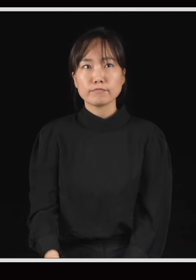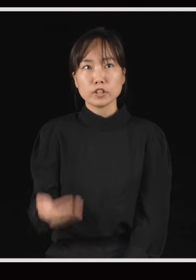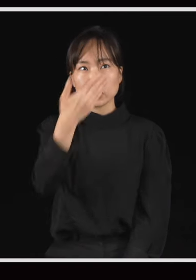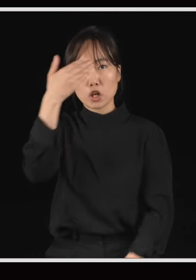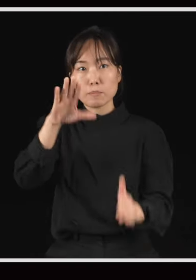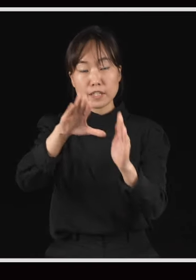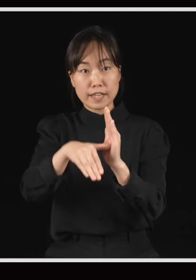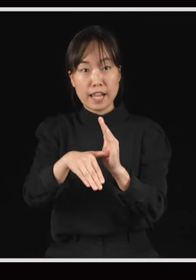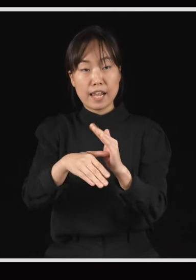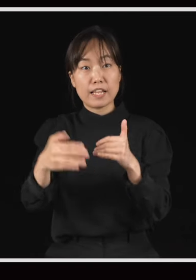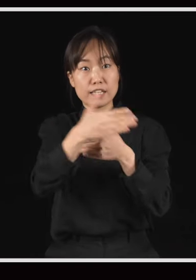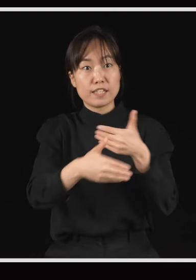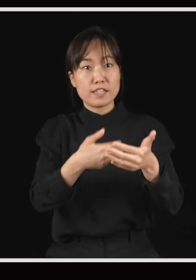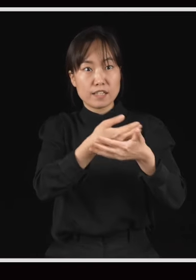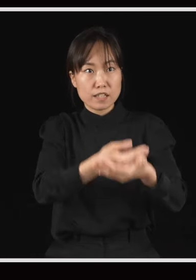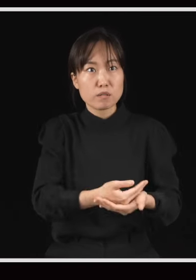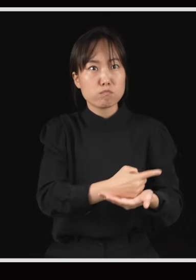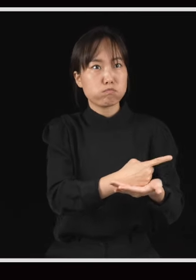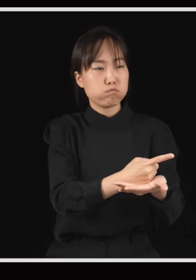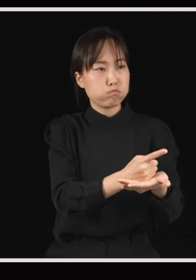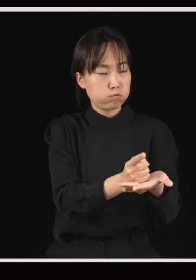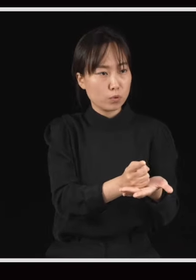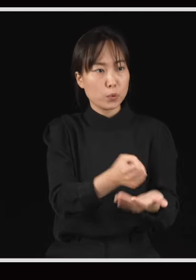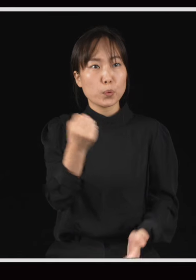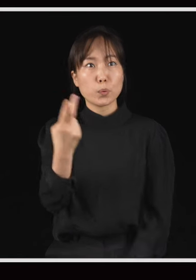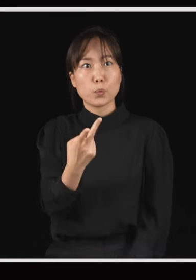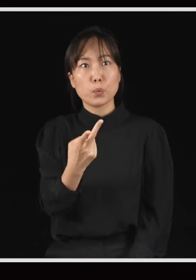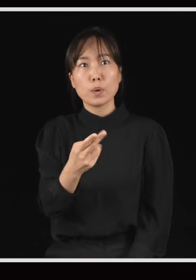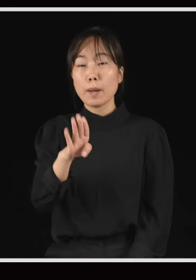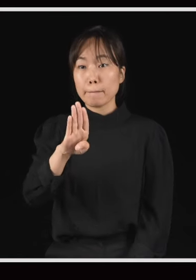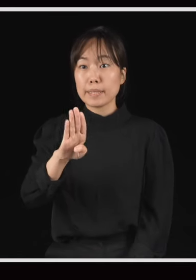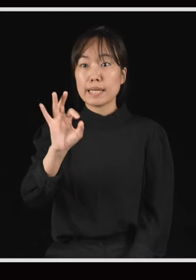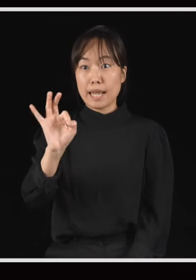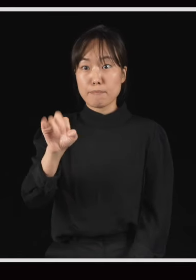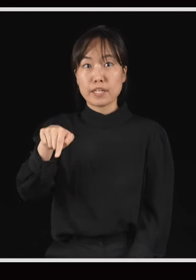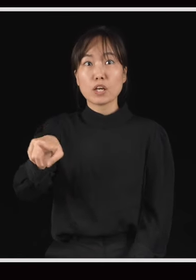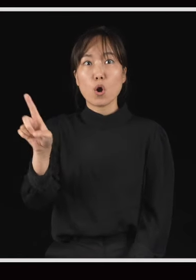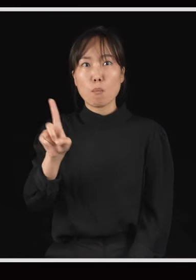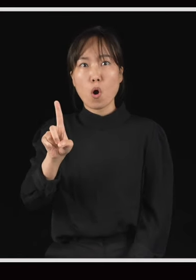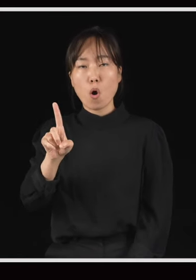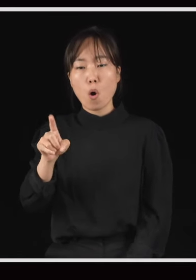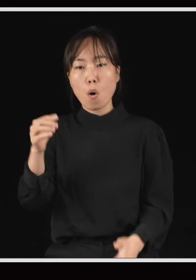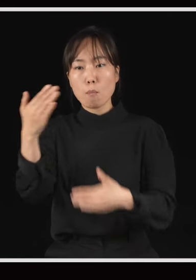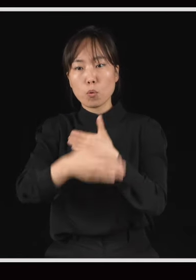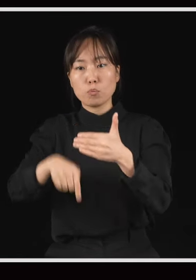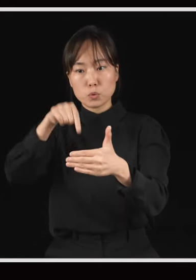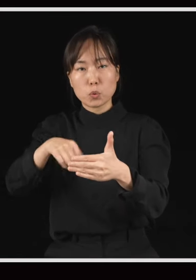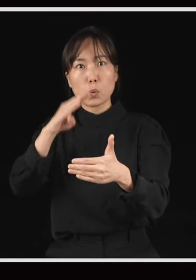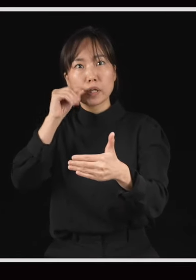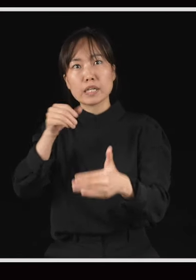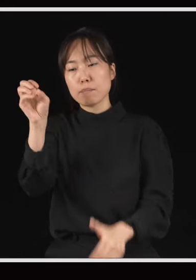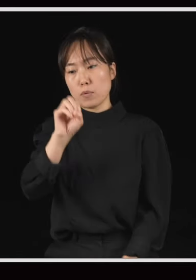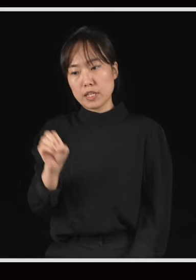자, 우선 젊었을 때의 체중이 높은 것, 그리고 BF라고 되어 있는 게 바디팻이에요. 이게